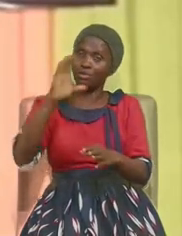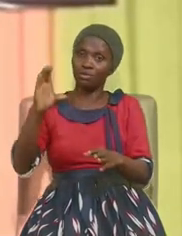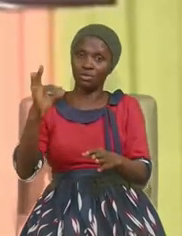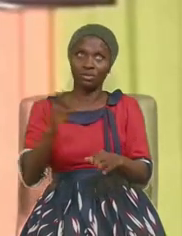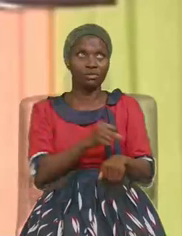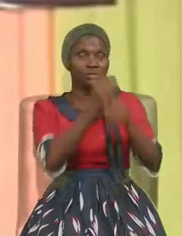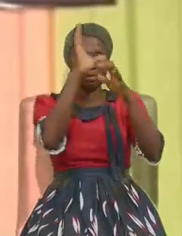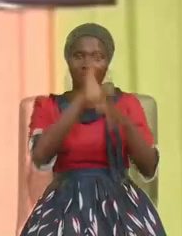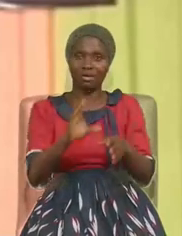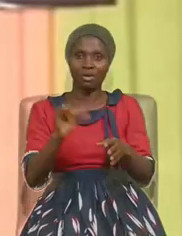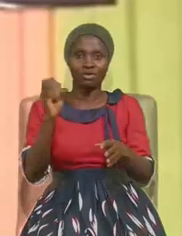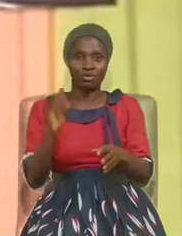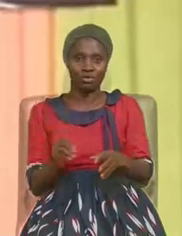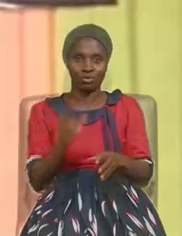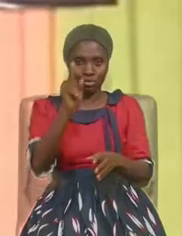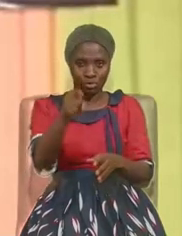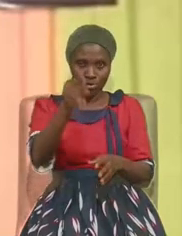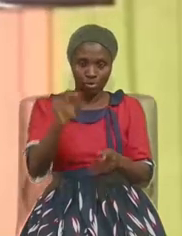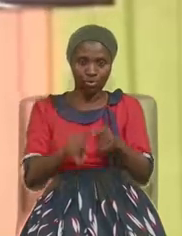vous devez marcher en lui.